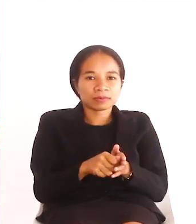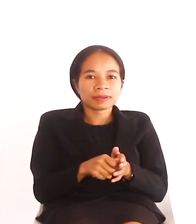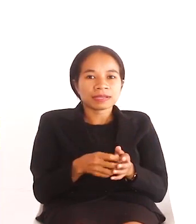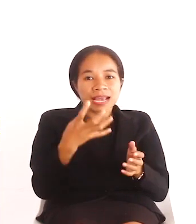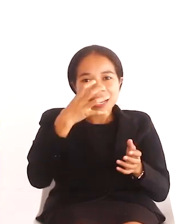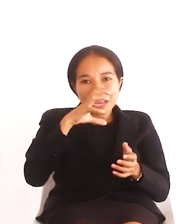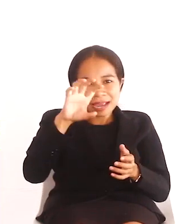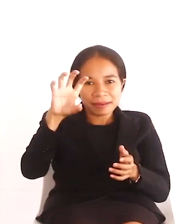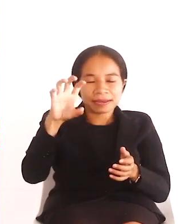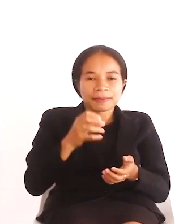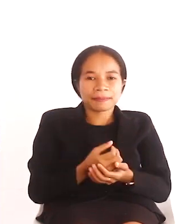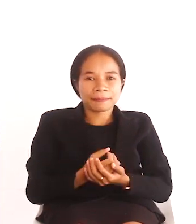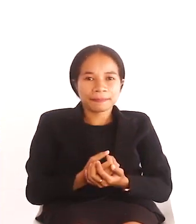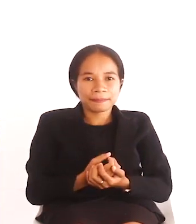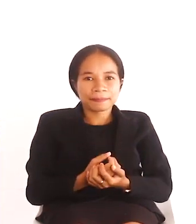Manash.